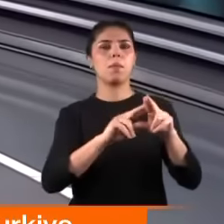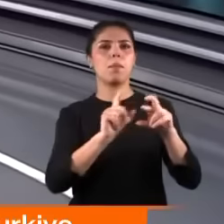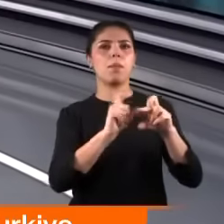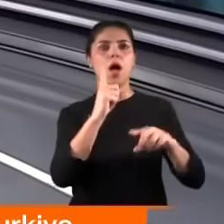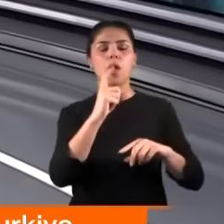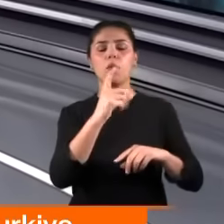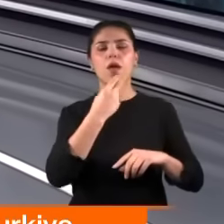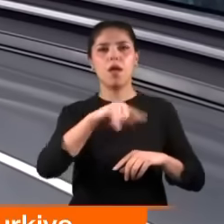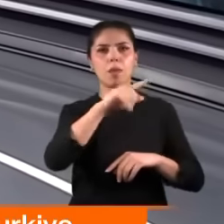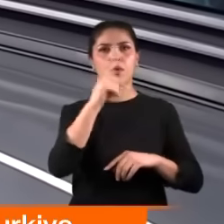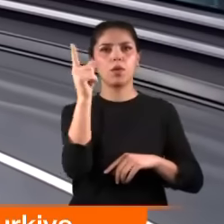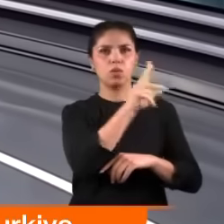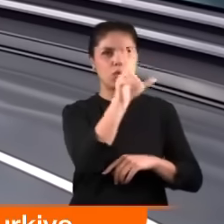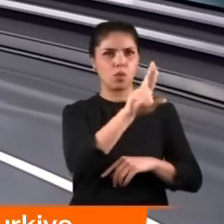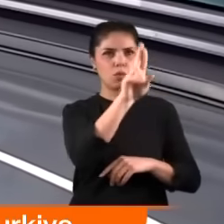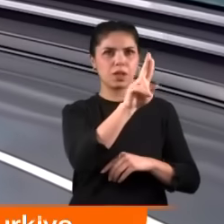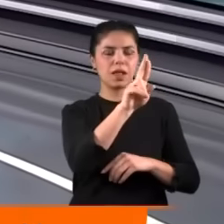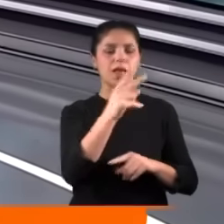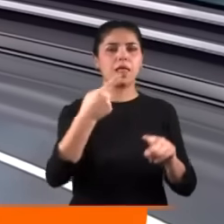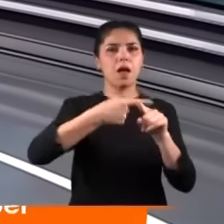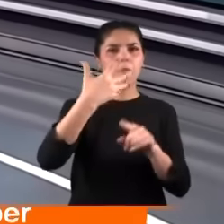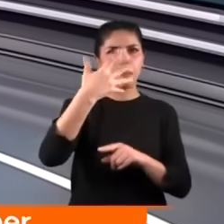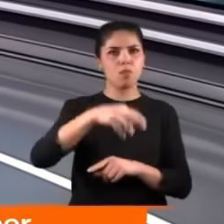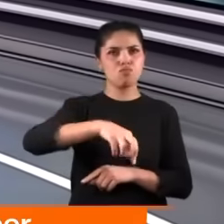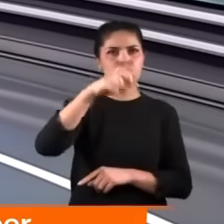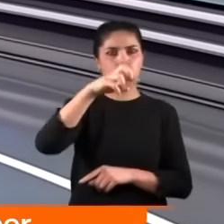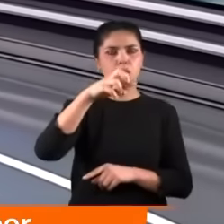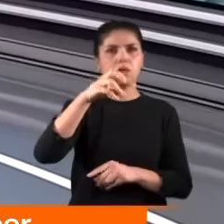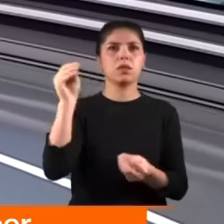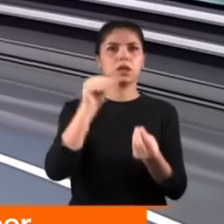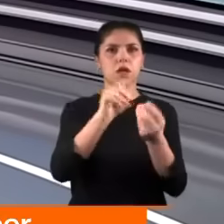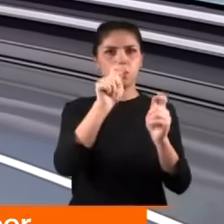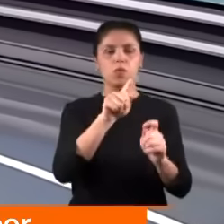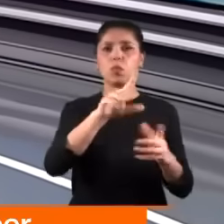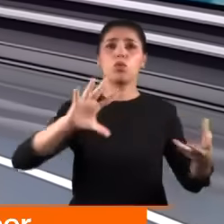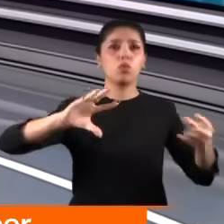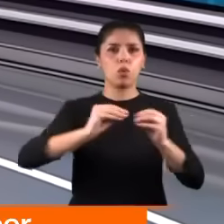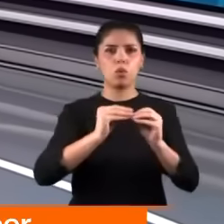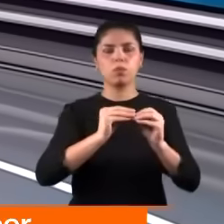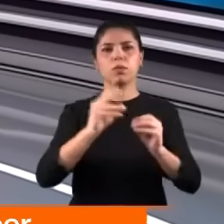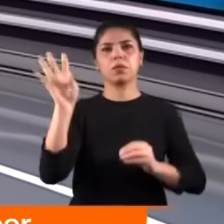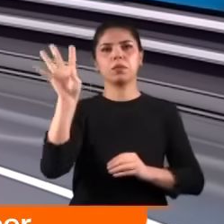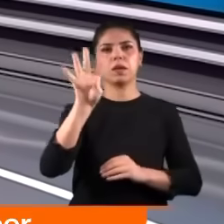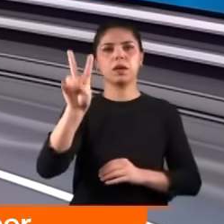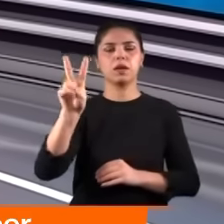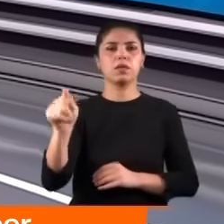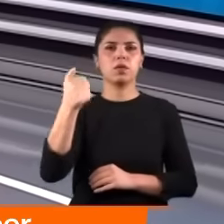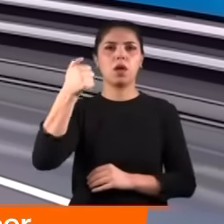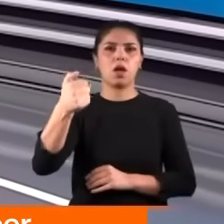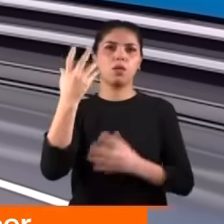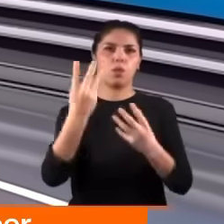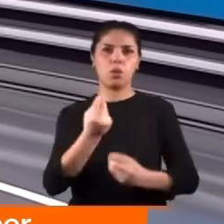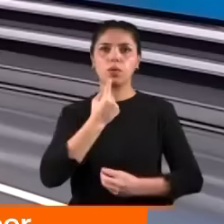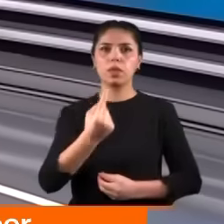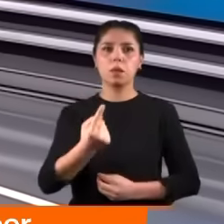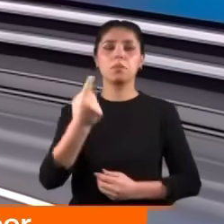%37,7'lik zamın üzerine 5 puanlık daha bir ek zam yapıldı. Bu da zam oranı 42,6 oldu